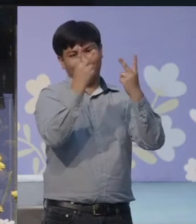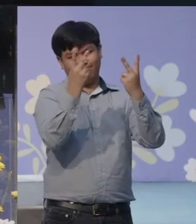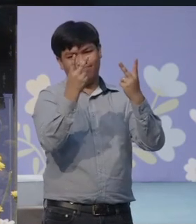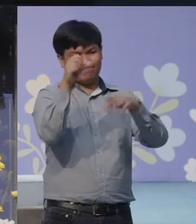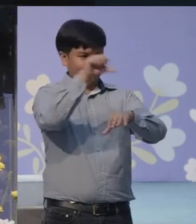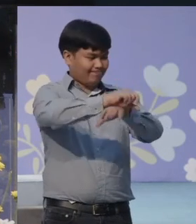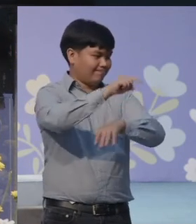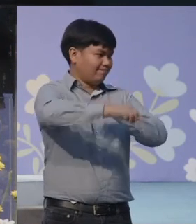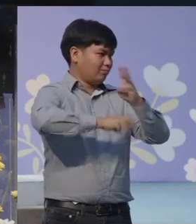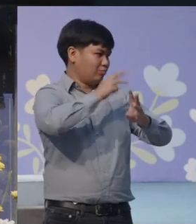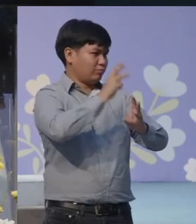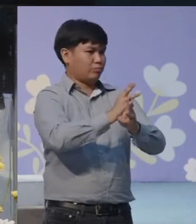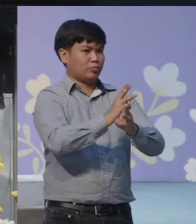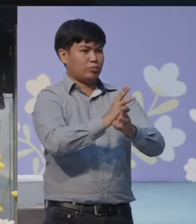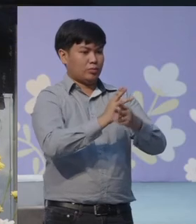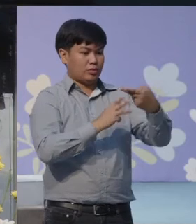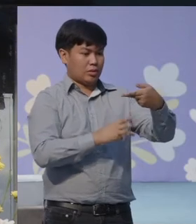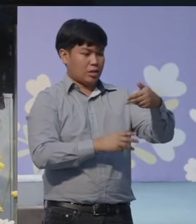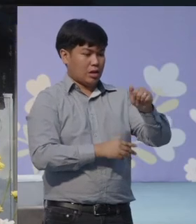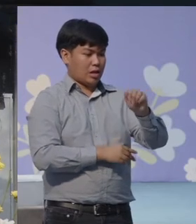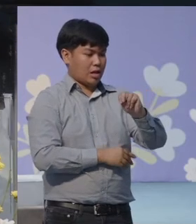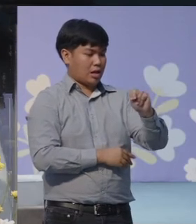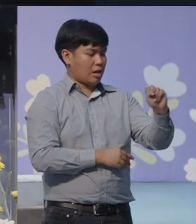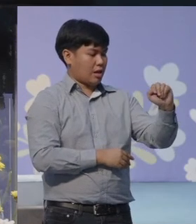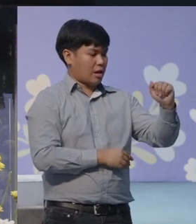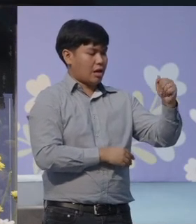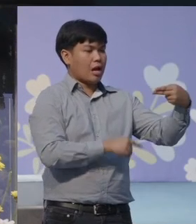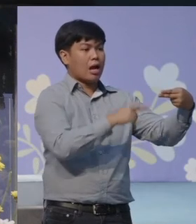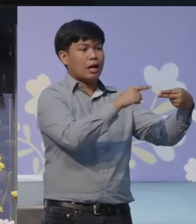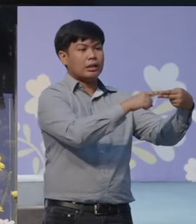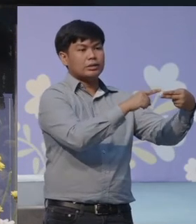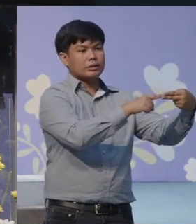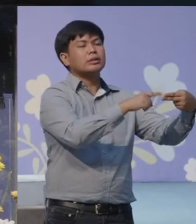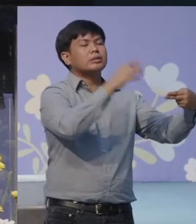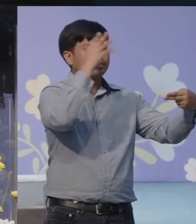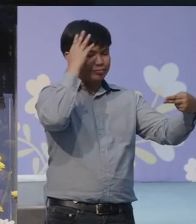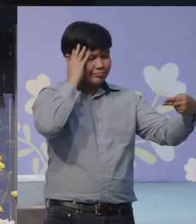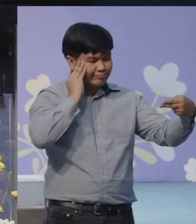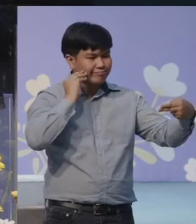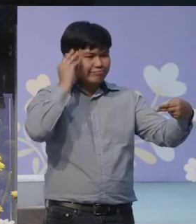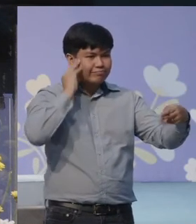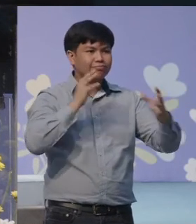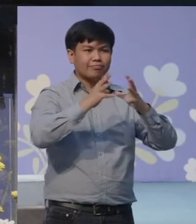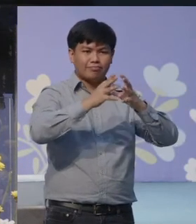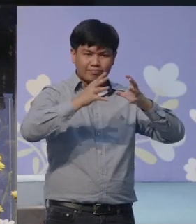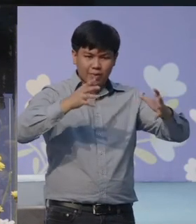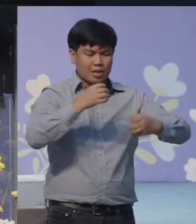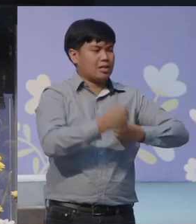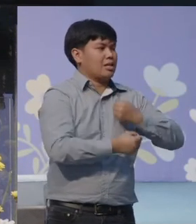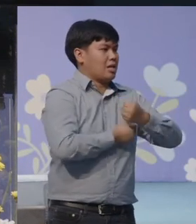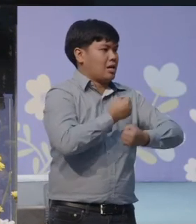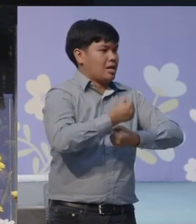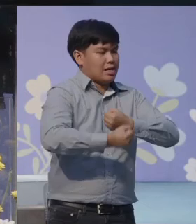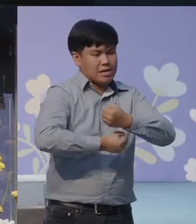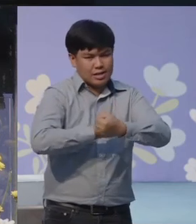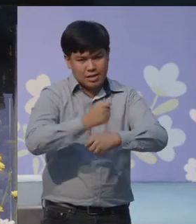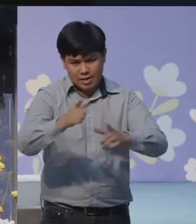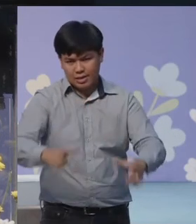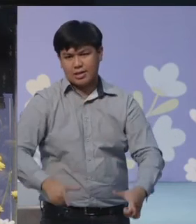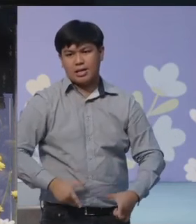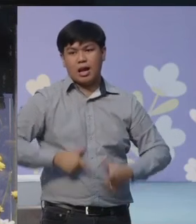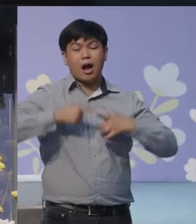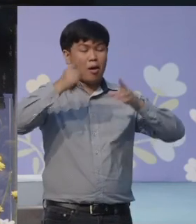Si Hana ay nagdaan sa napakahirap na buhay. Subalit,